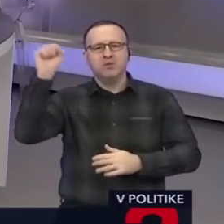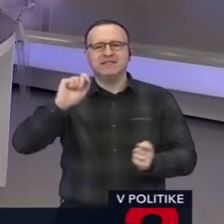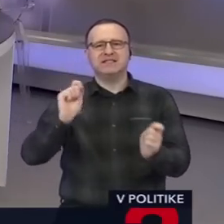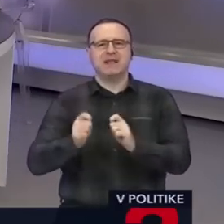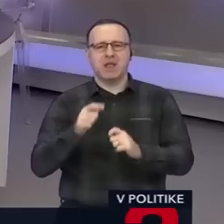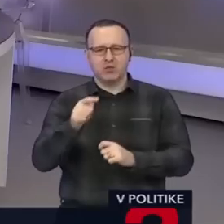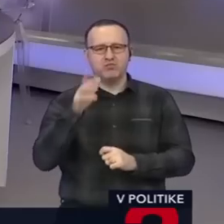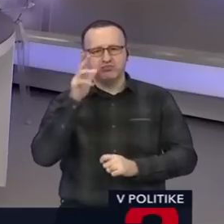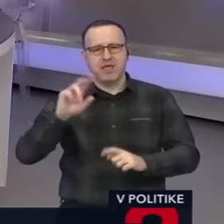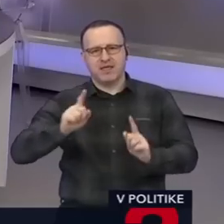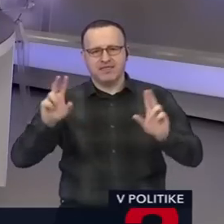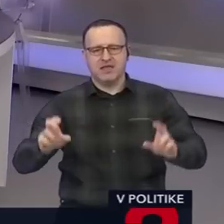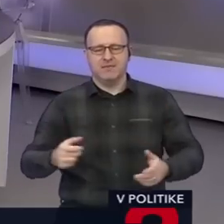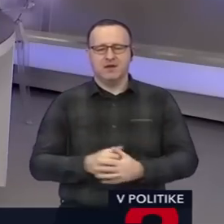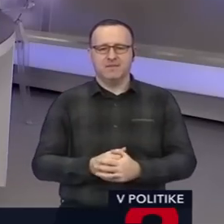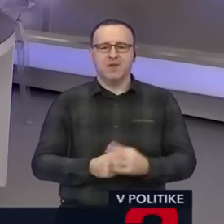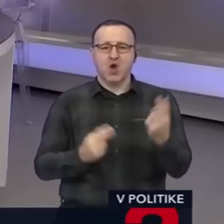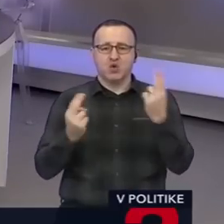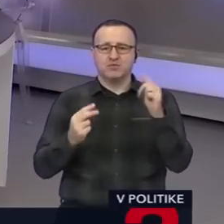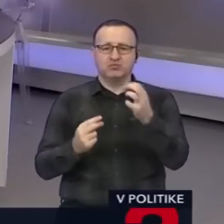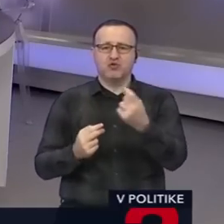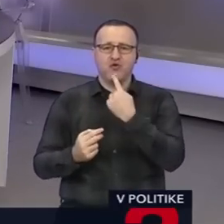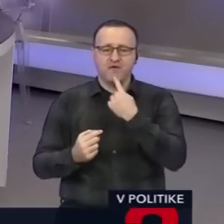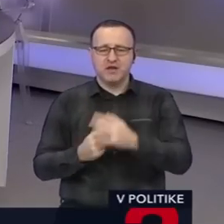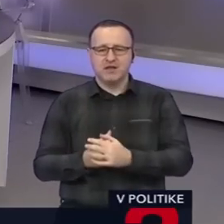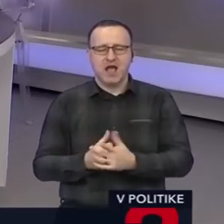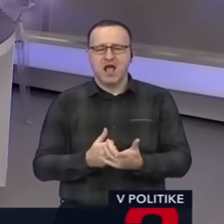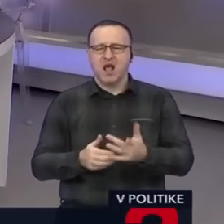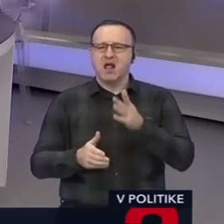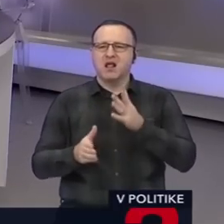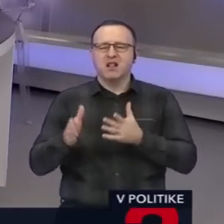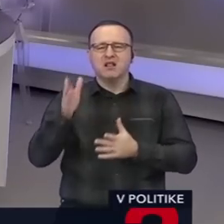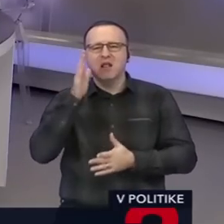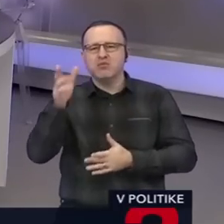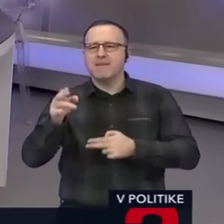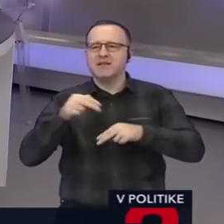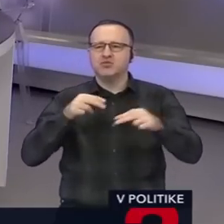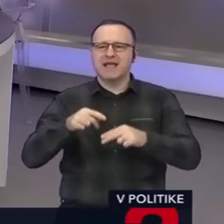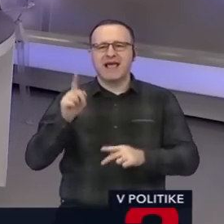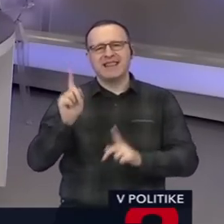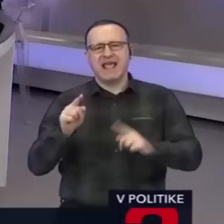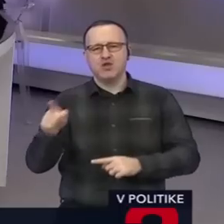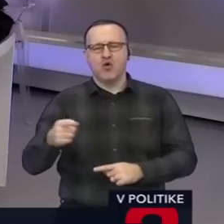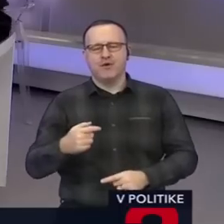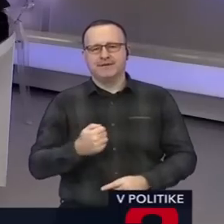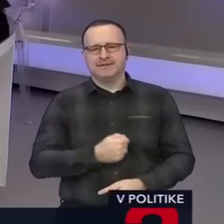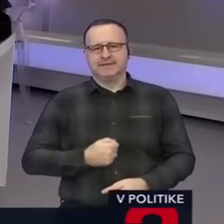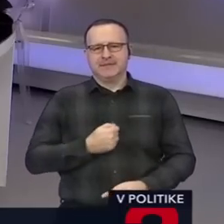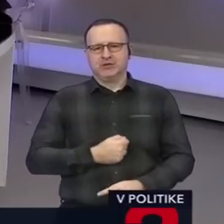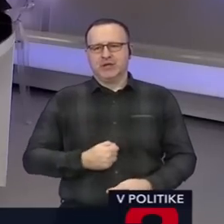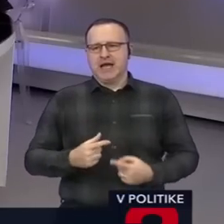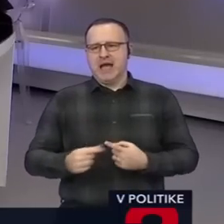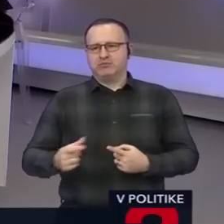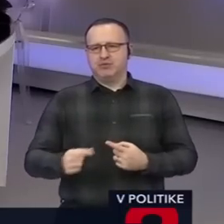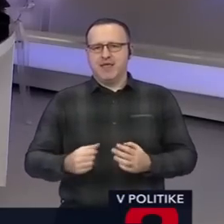bude téma. Rozumiem, čo hovoríte, ale asi sa nebudeme baviť o tom, že niekedy to ide až do absurdy, že naozaj sa zamýšľame nad tým, či je